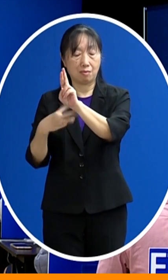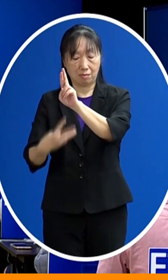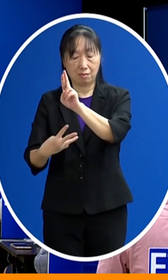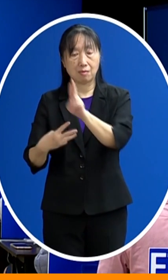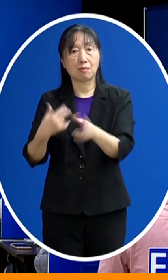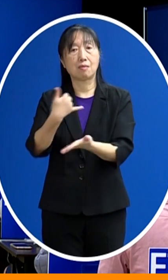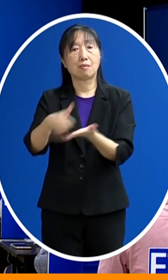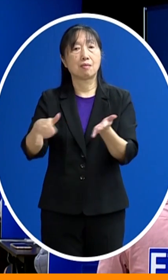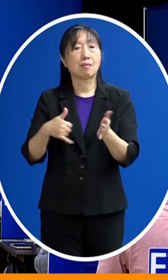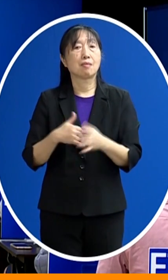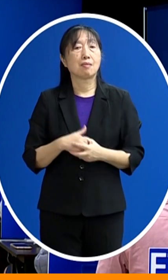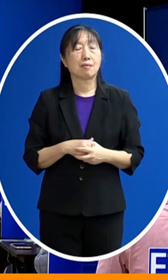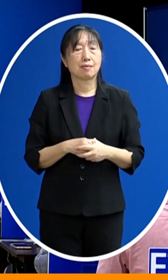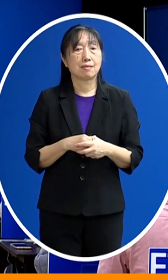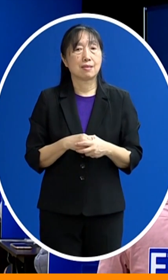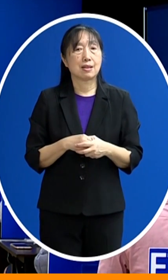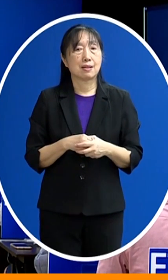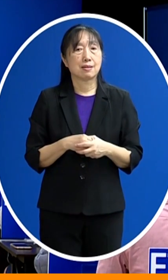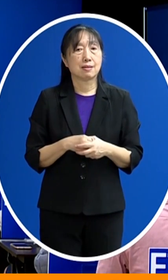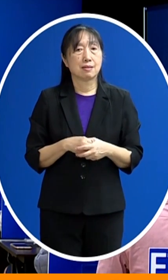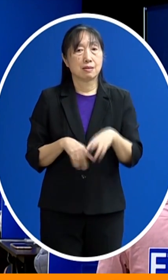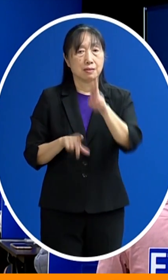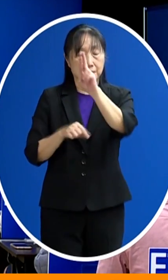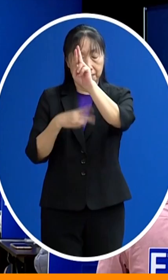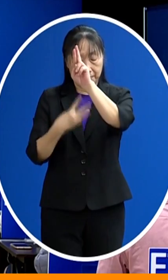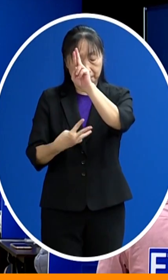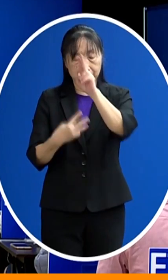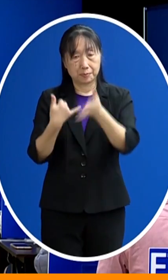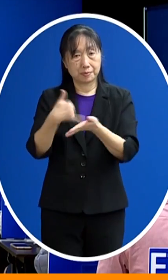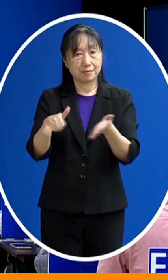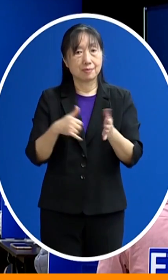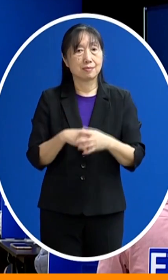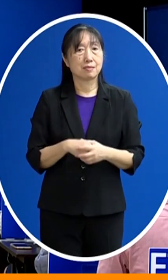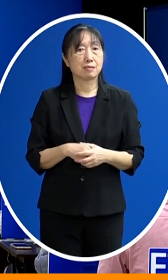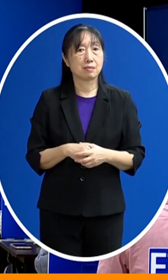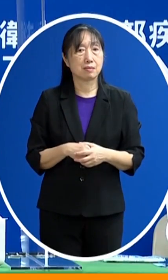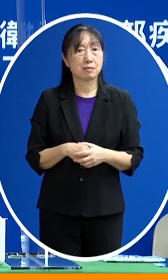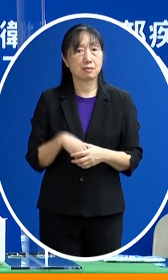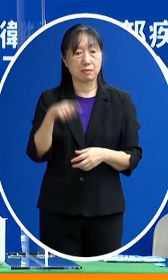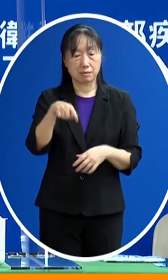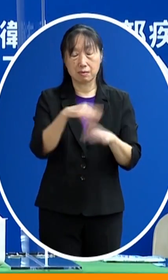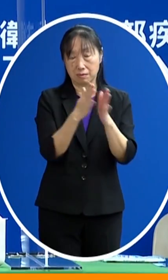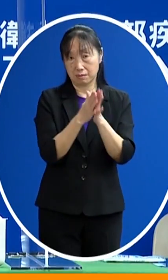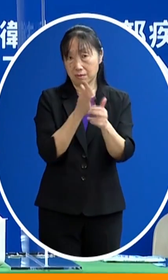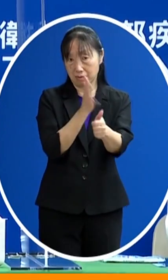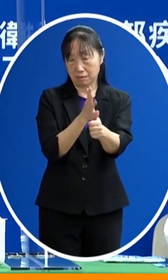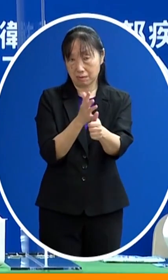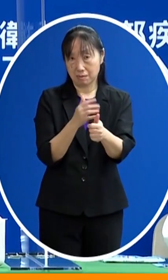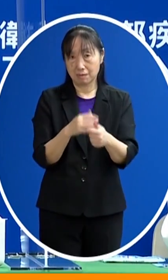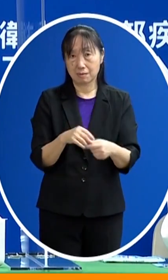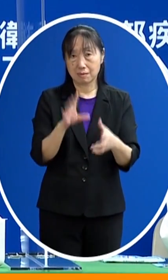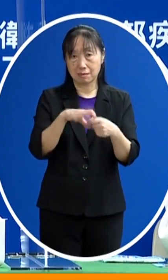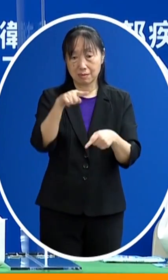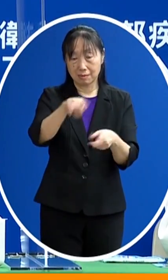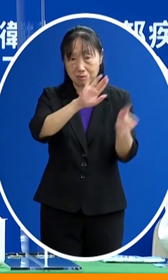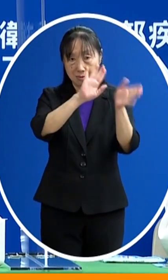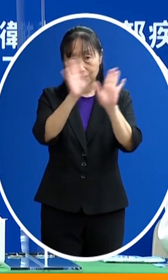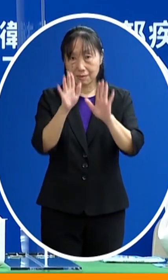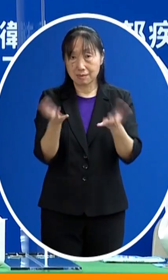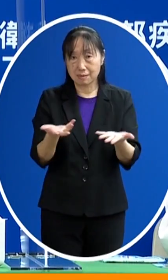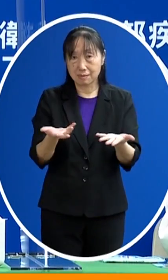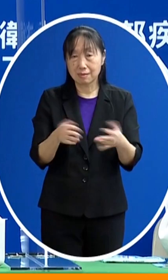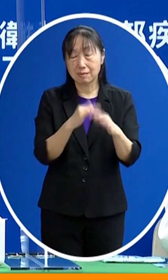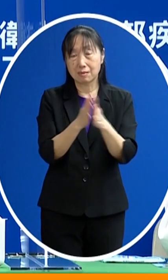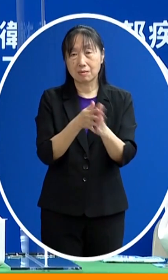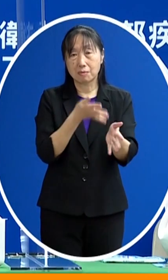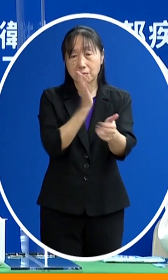号还是四号？哦，3号的时候离职的，那这都是在我们的调查，因为整体的事件，好，一定要